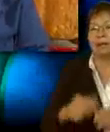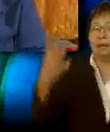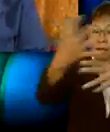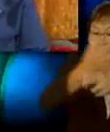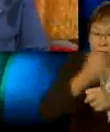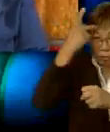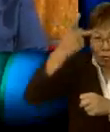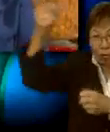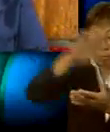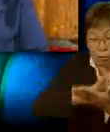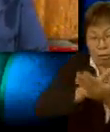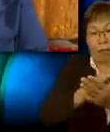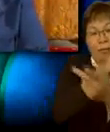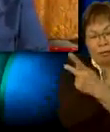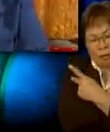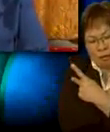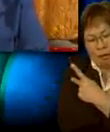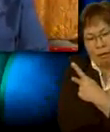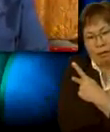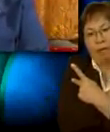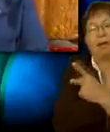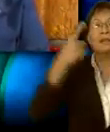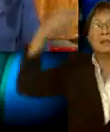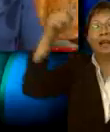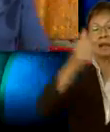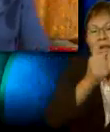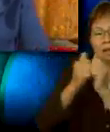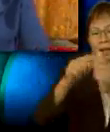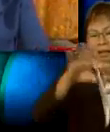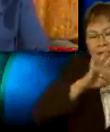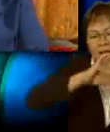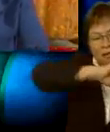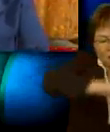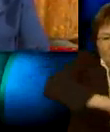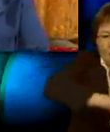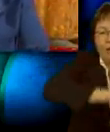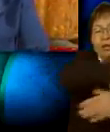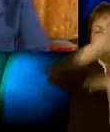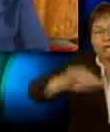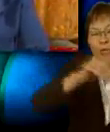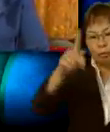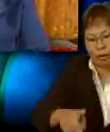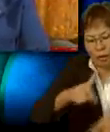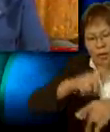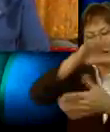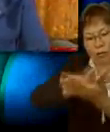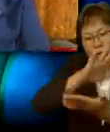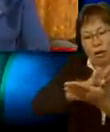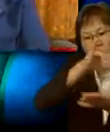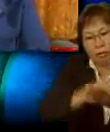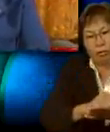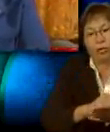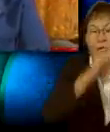sebagai kesimpulan, konsep sekolah penyayang dapat dijayakan dengan adanya kerjasama yang erat antara semua pihak di sekolah